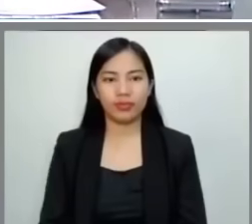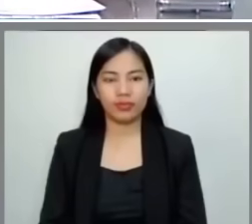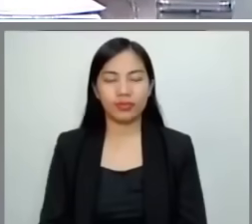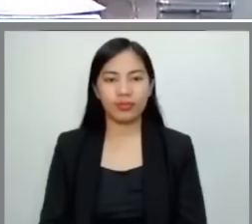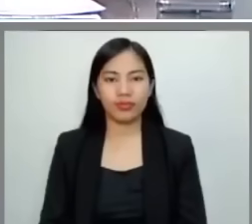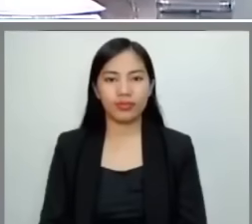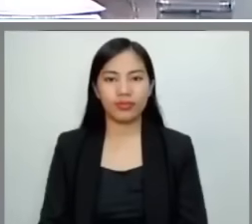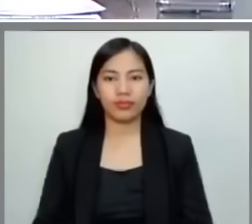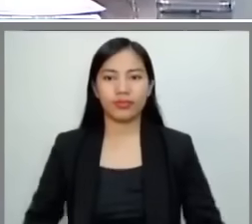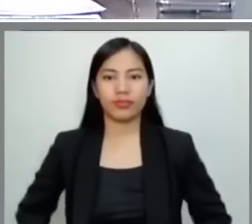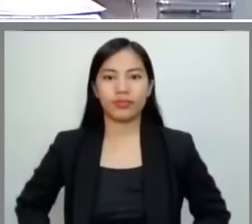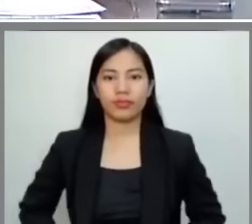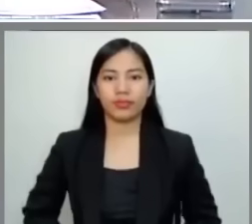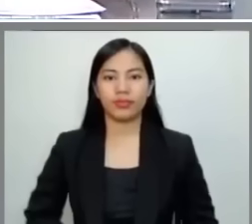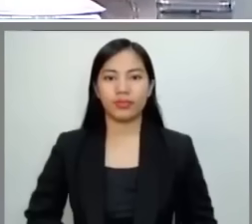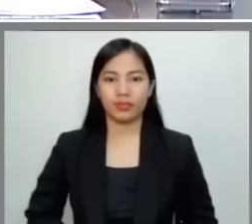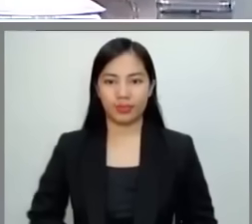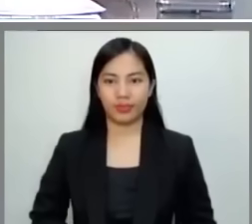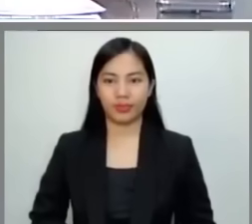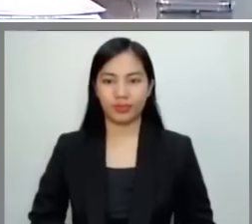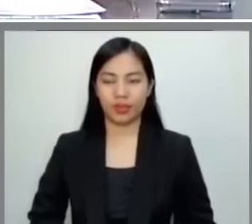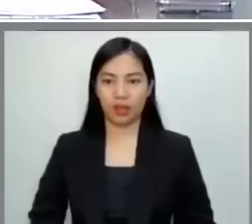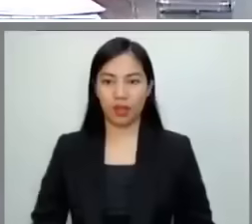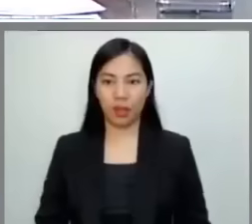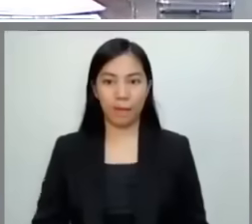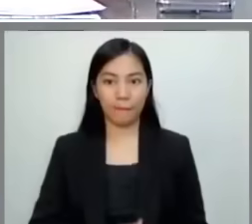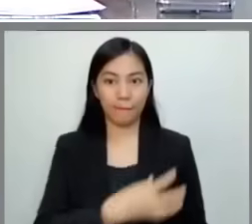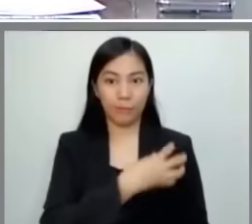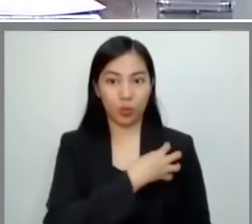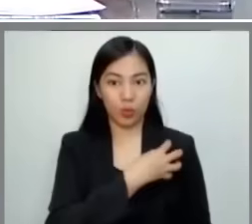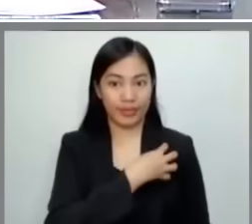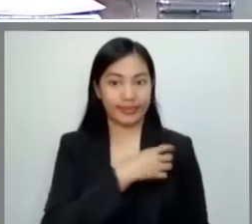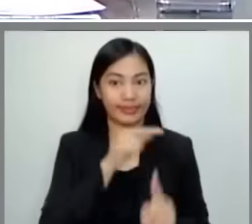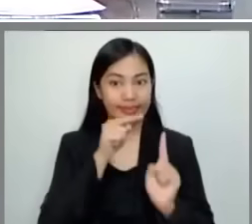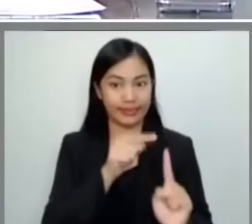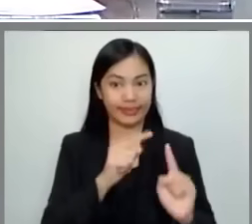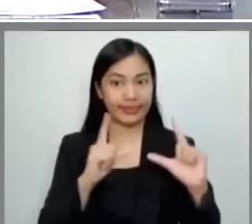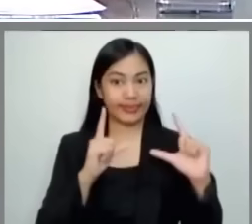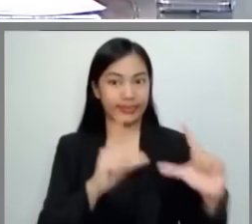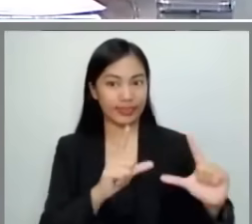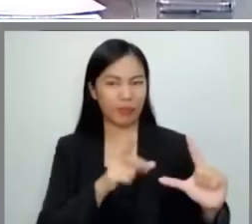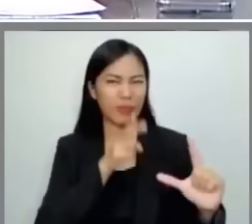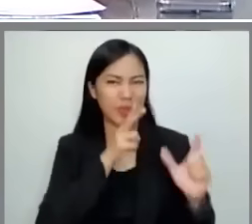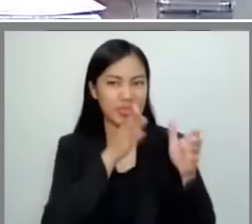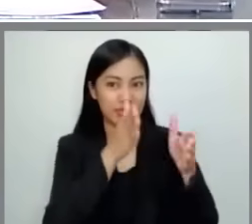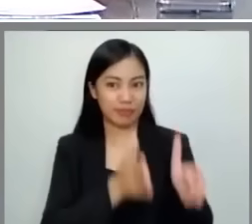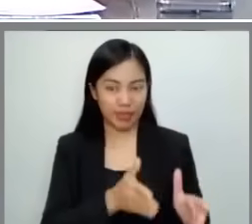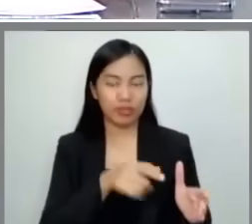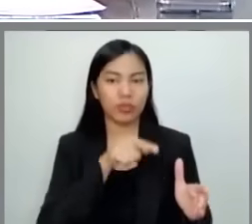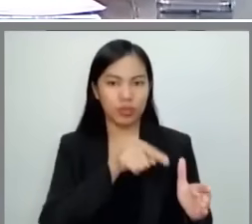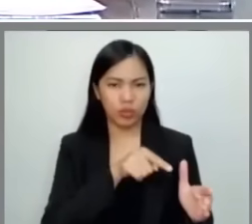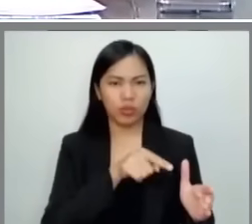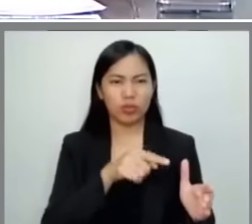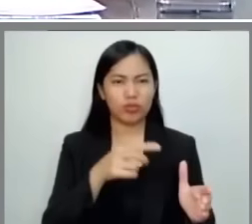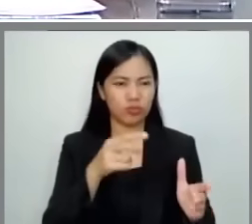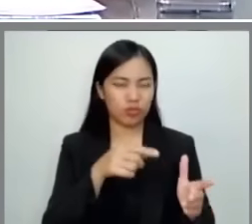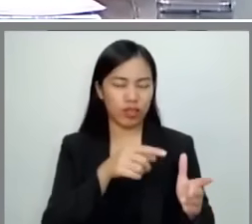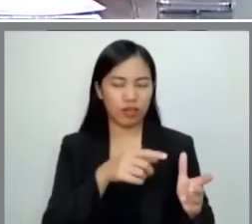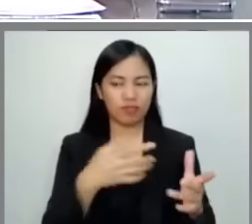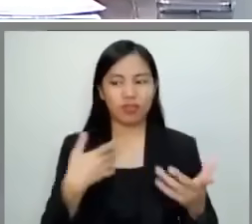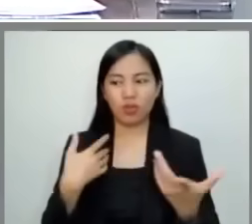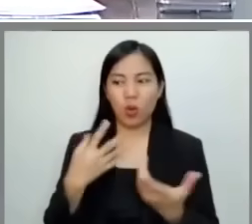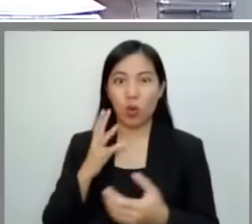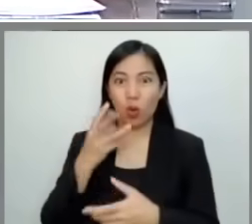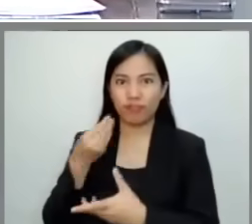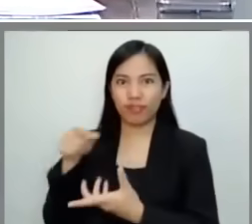Inamin ng pulis na primary suspect sa pagkawala ng beauty pageant candidate na si Catherine Camilon na may relasyon sila ng beauty queen.